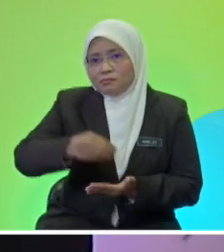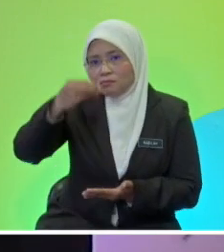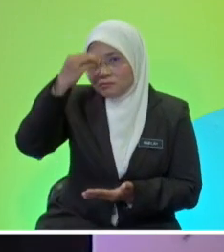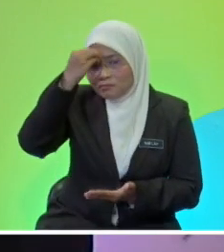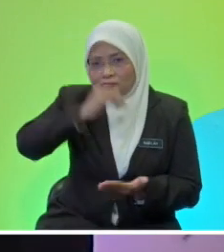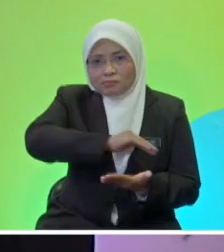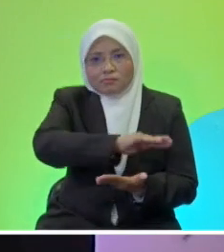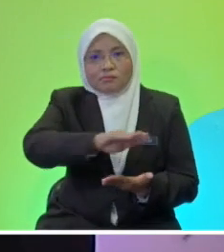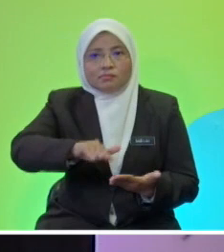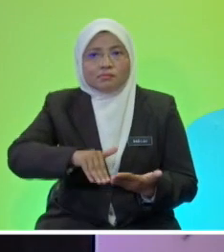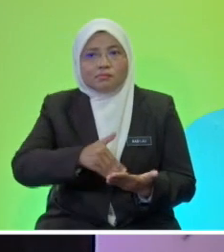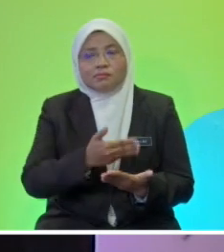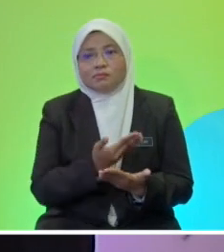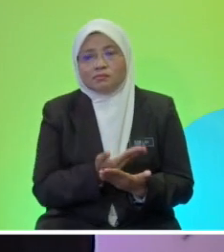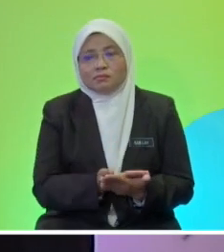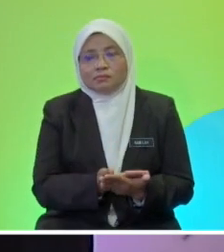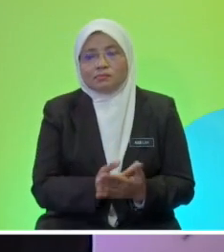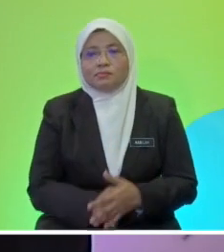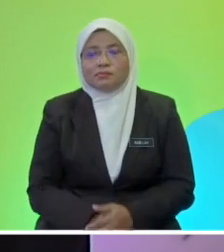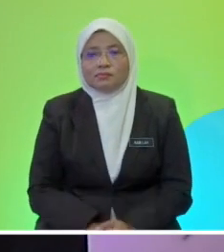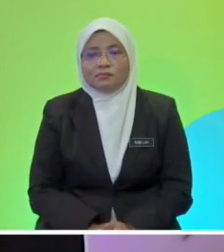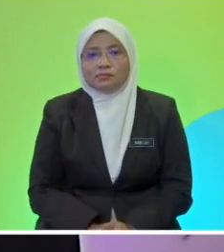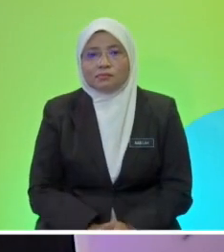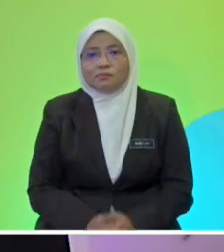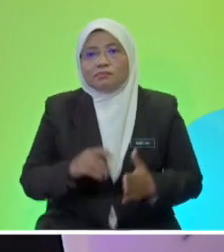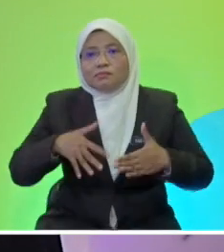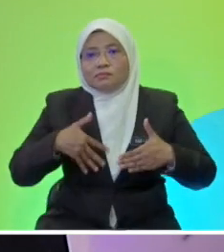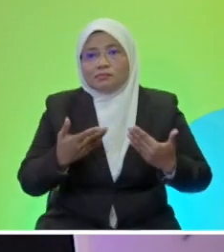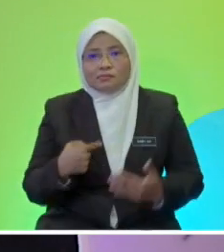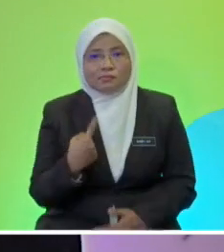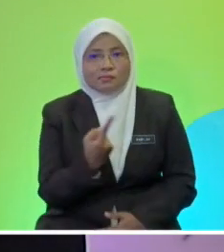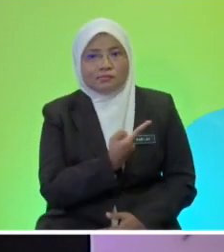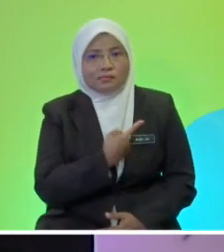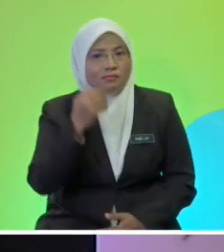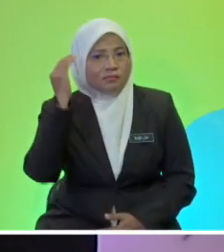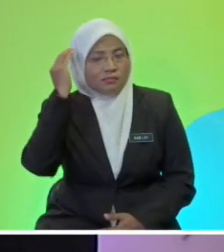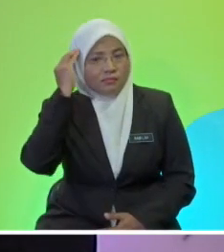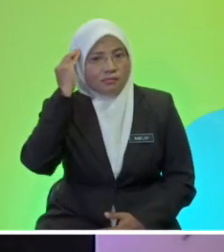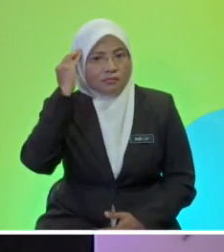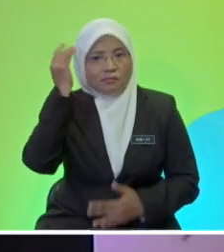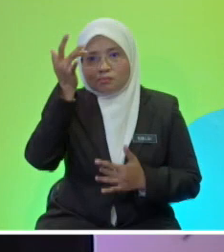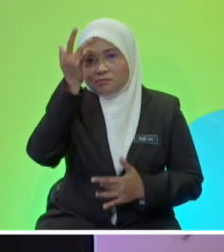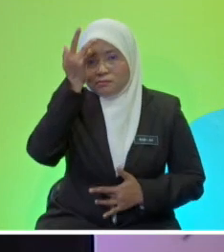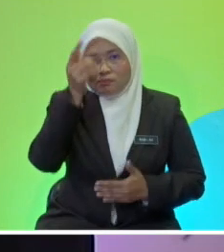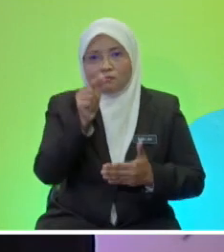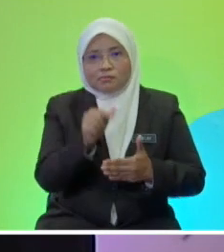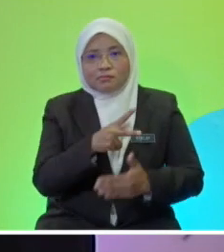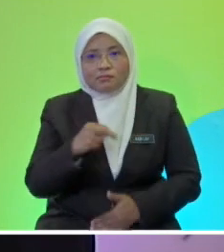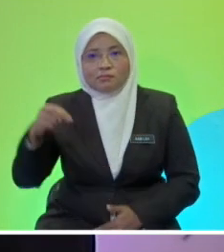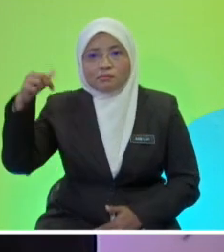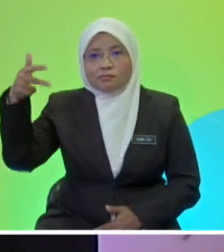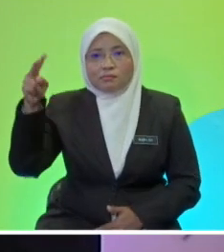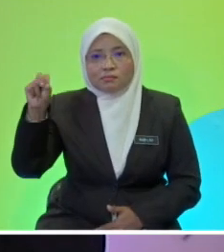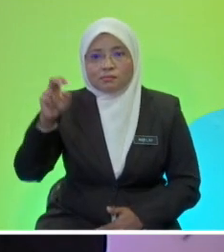daripada berkaitan dengan kita tidak mengetahui penyakit gangguan jin Oke kita tahu bagaimana apakah